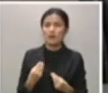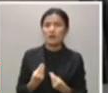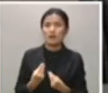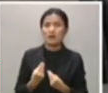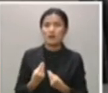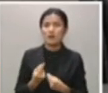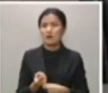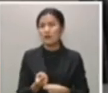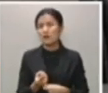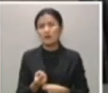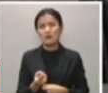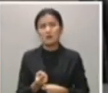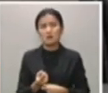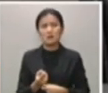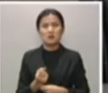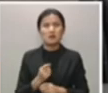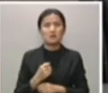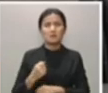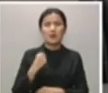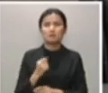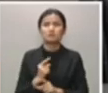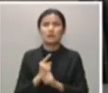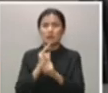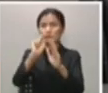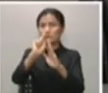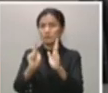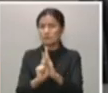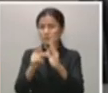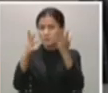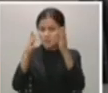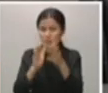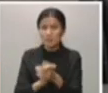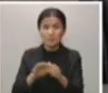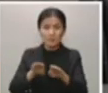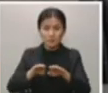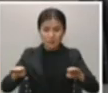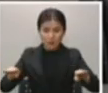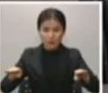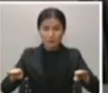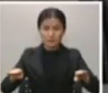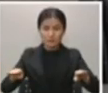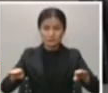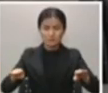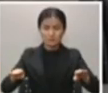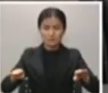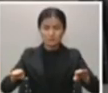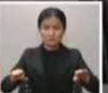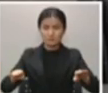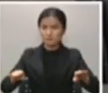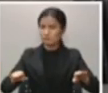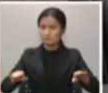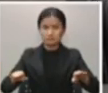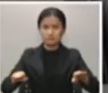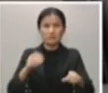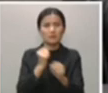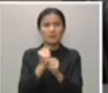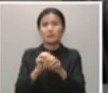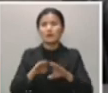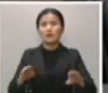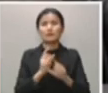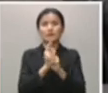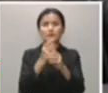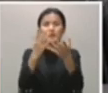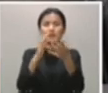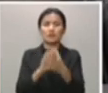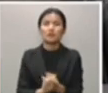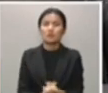และกฎหมายฝ่าฝืนหรือไม่ปฏิบัติตามมาตรฐานทางจริยธรรมอย่างร้ายแรงนำพาชาติ